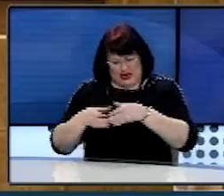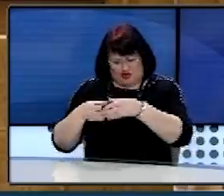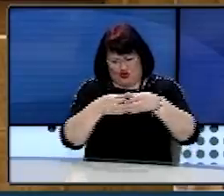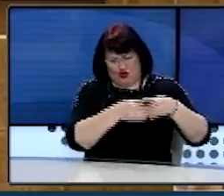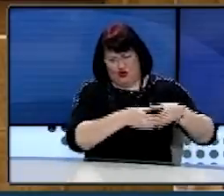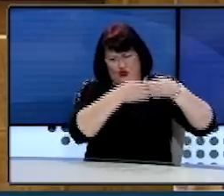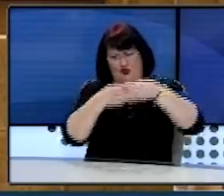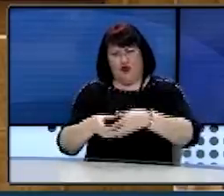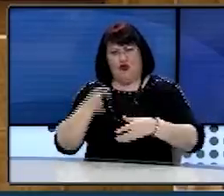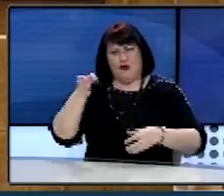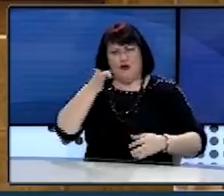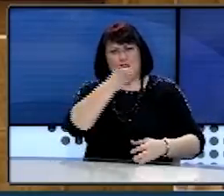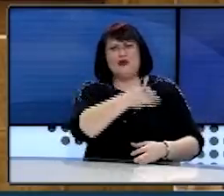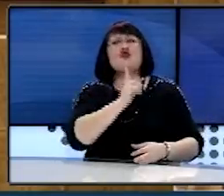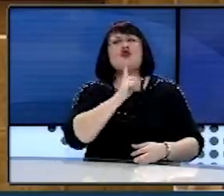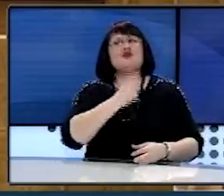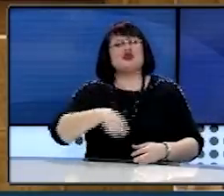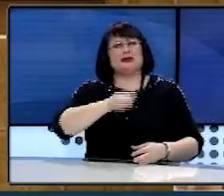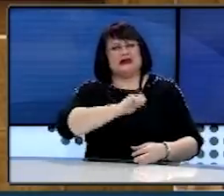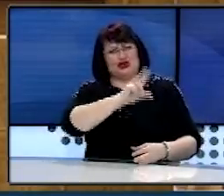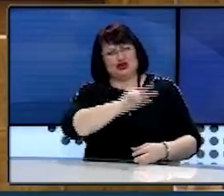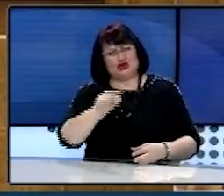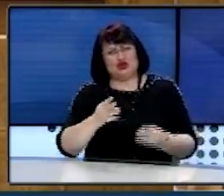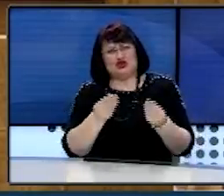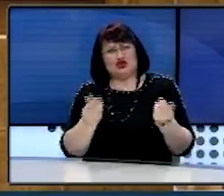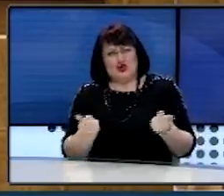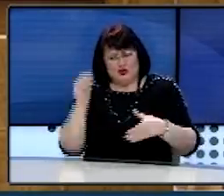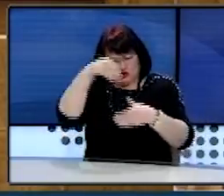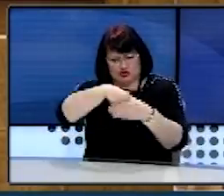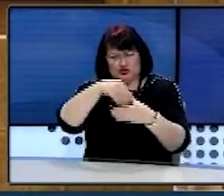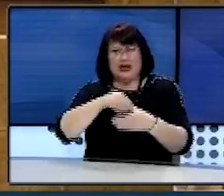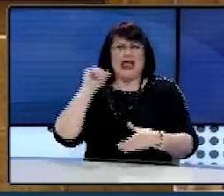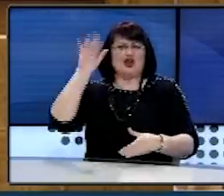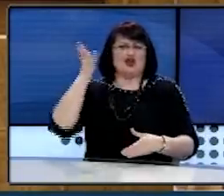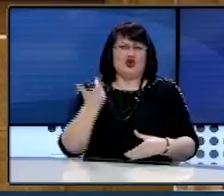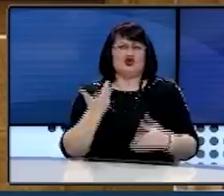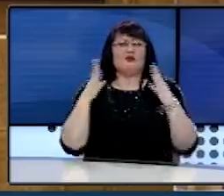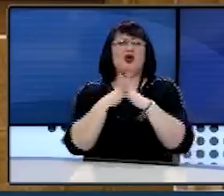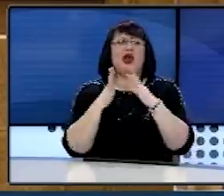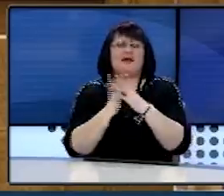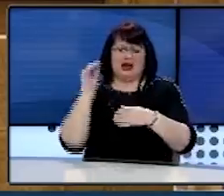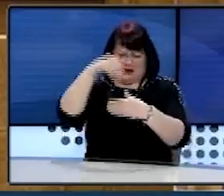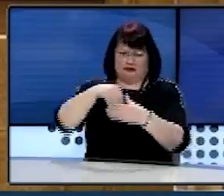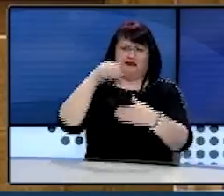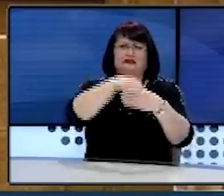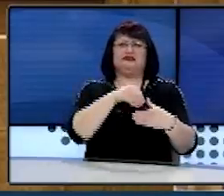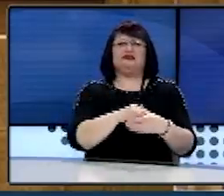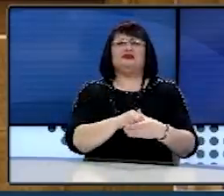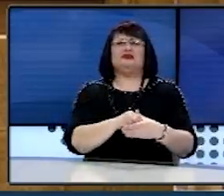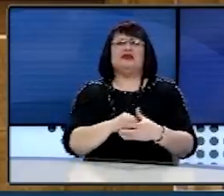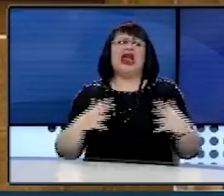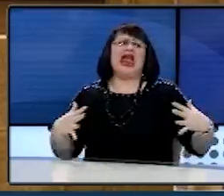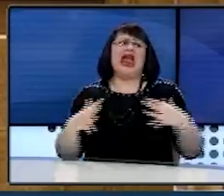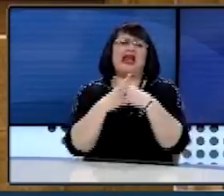αφού προτείνεται να το κάνουμε όπως η Ισπανία, και εμπλοκές εκτός συνόρων, πολεμικές εμπλοκές κατά άλλων